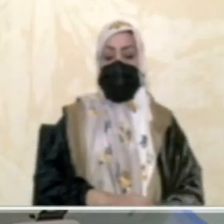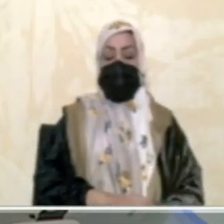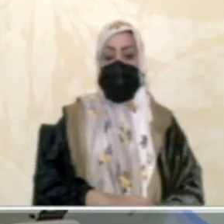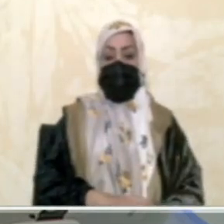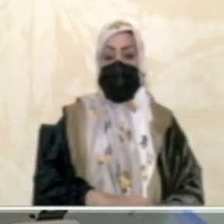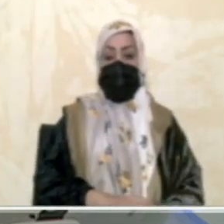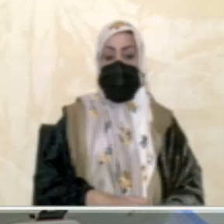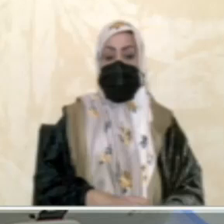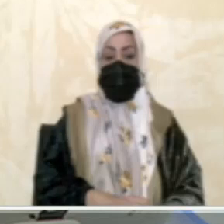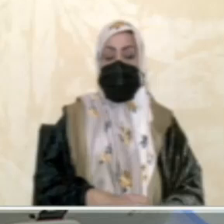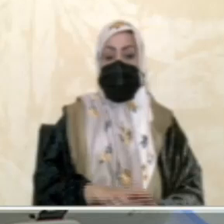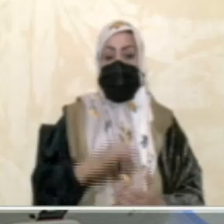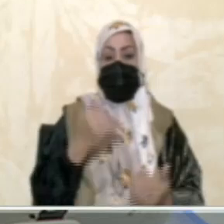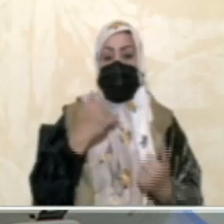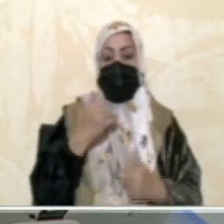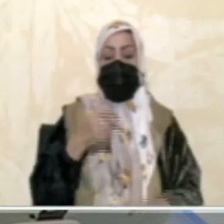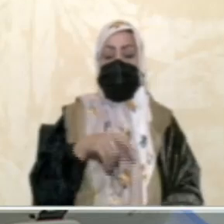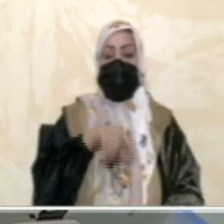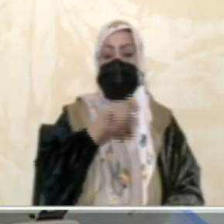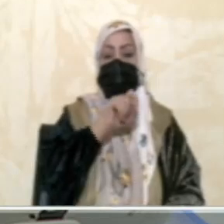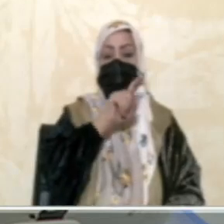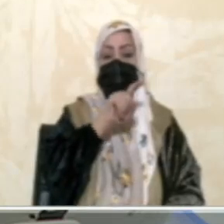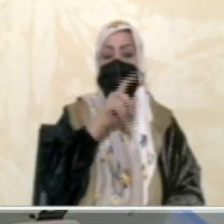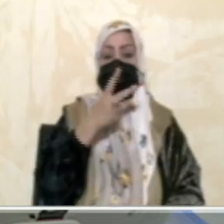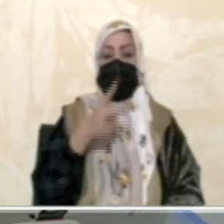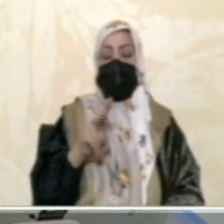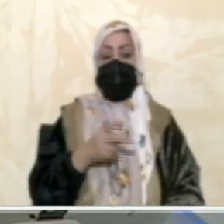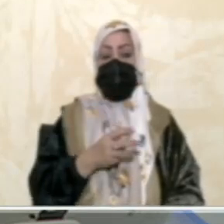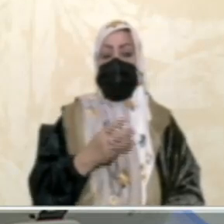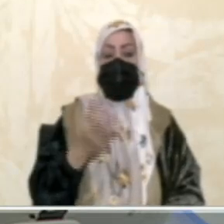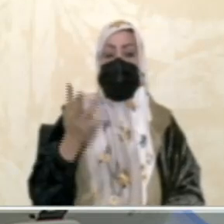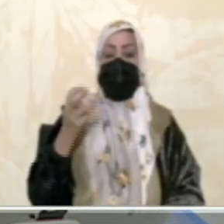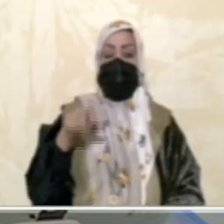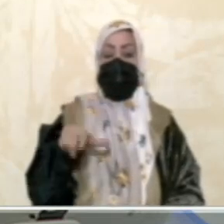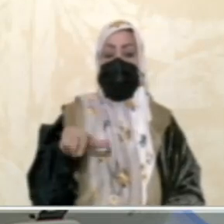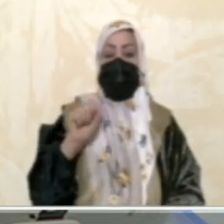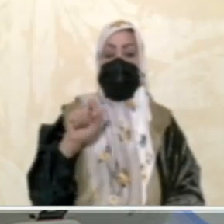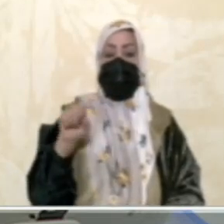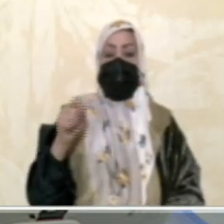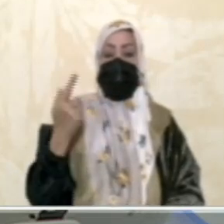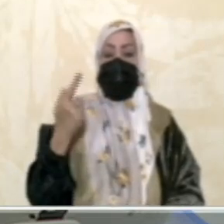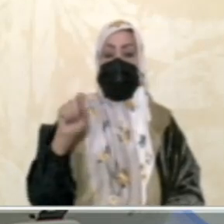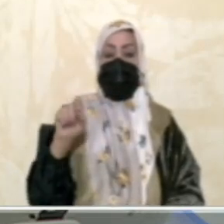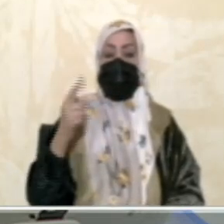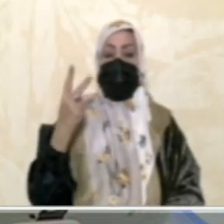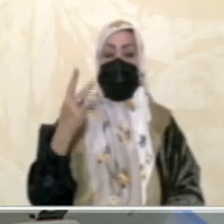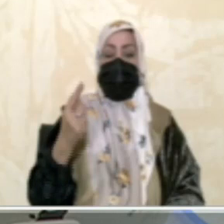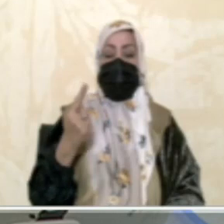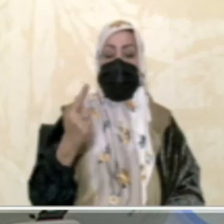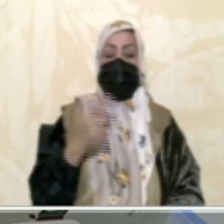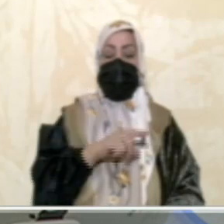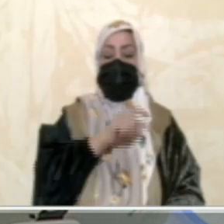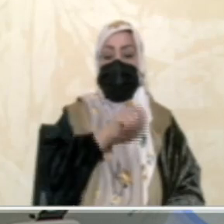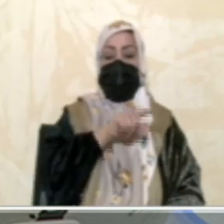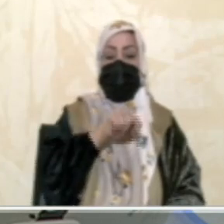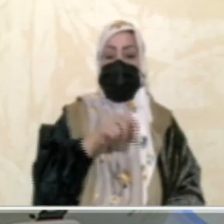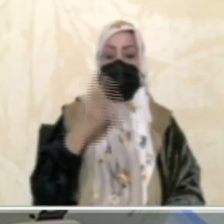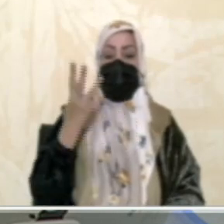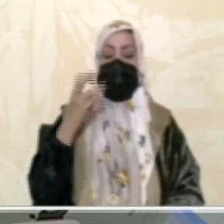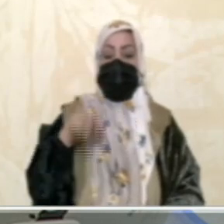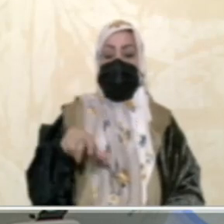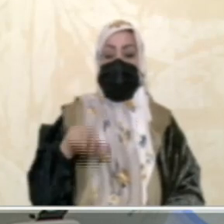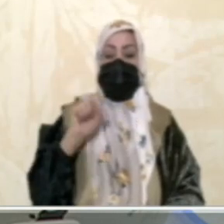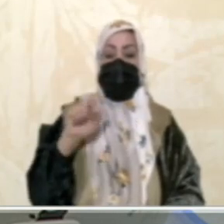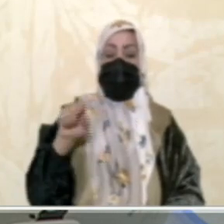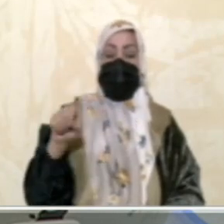021 360 0101 صفر 21 360 0102